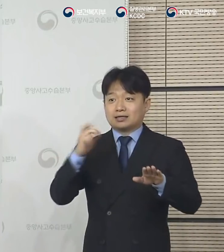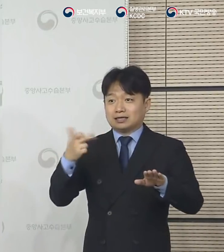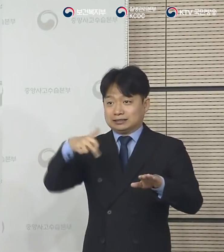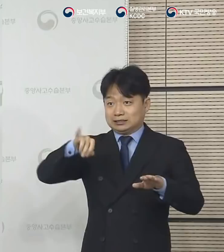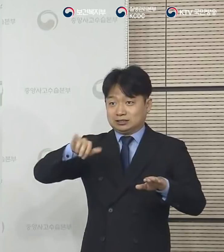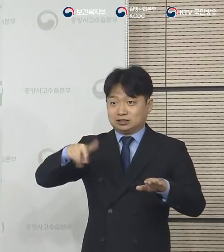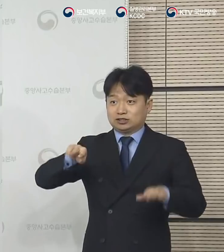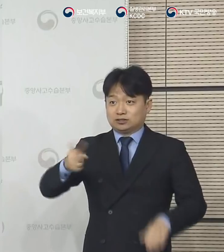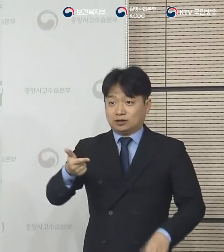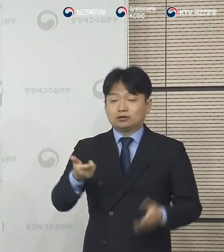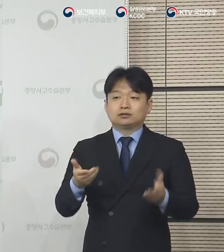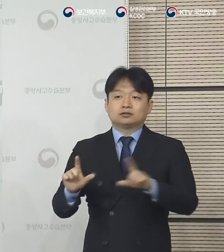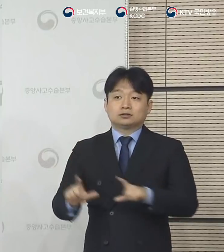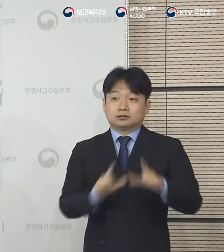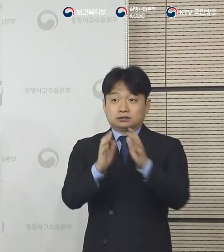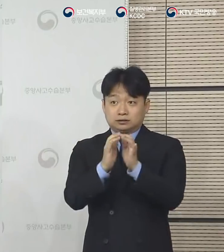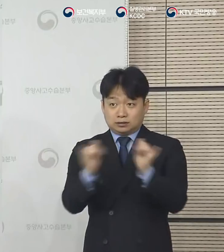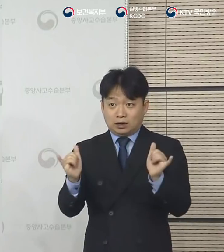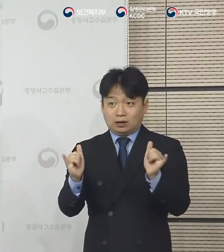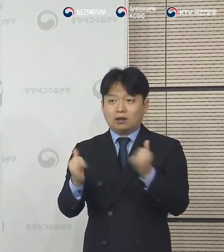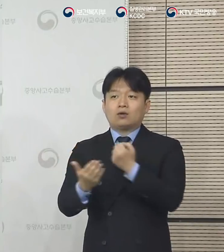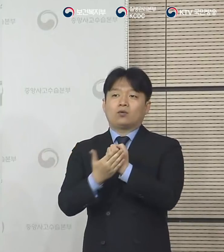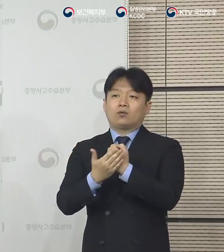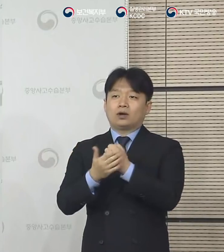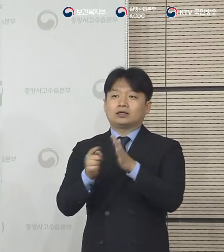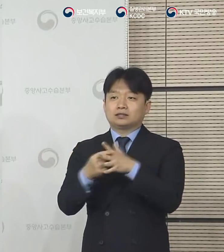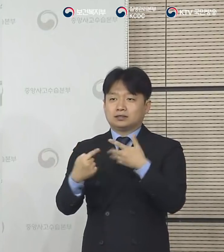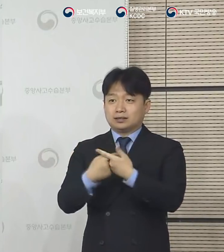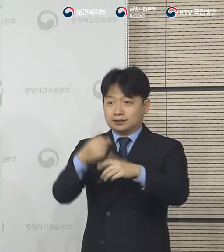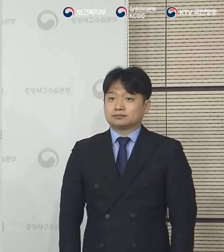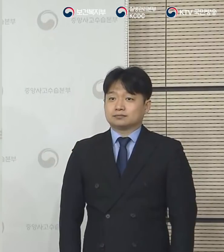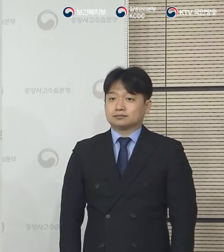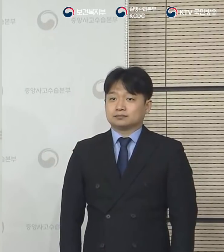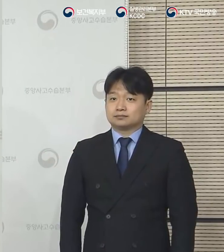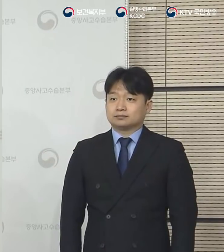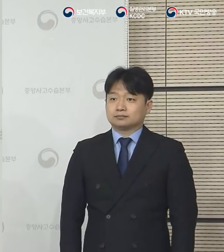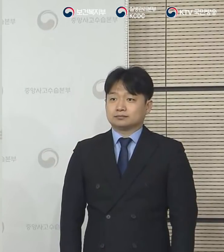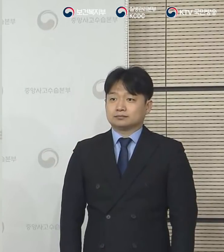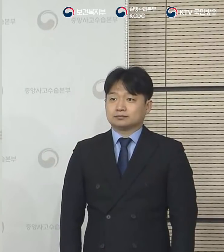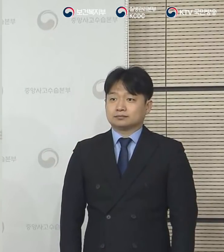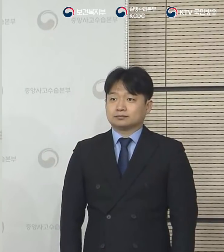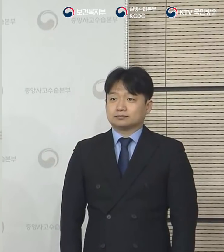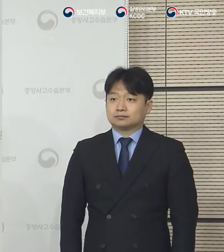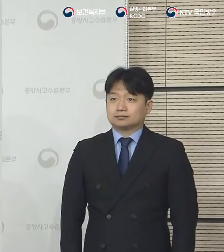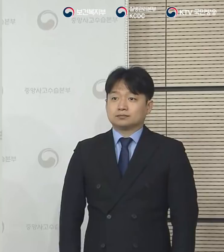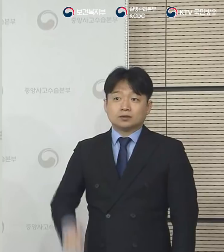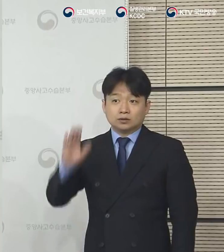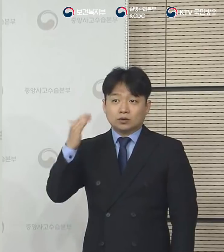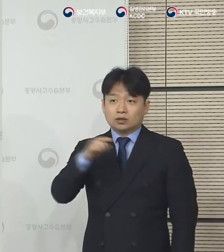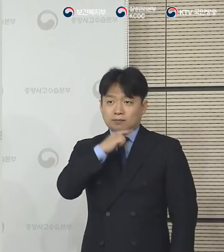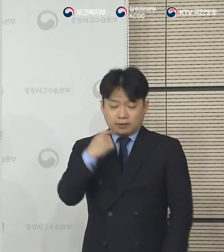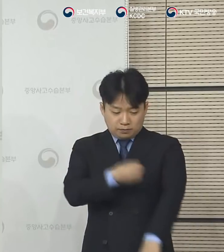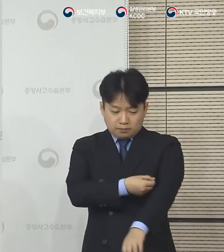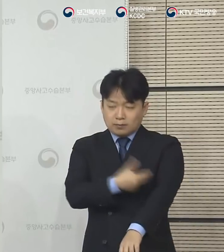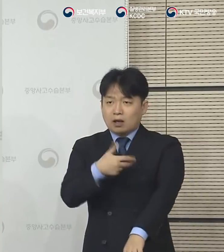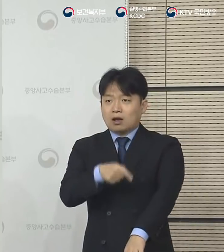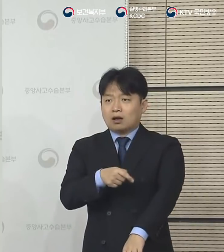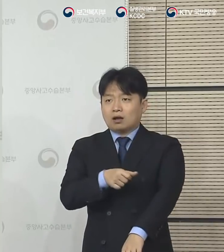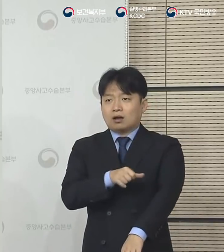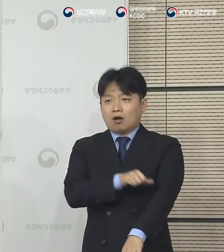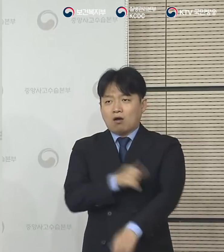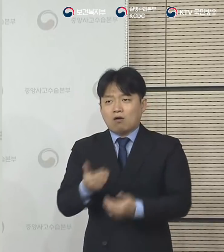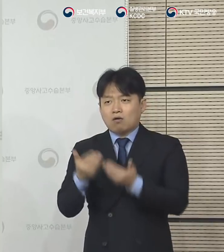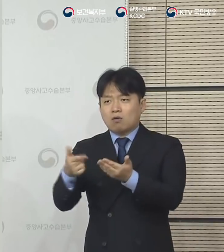진천 주민들의 협력과 이해에도 감사의 말씀을 전합니다. 정부는 최근 헌혈이 줄어 혈액이 모자라게 됨에